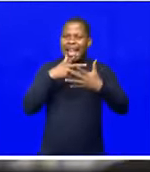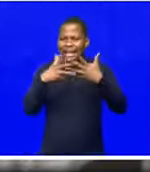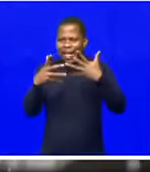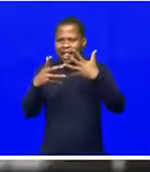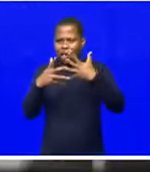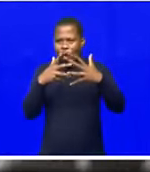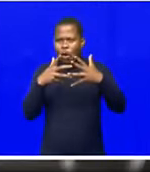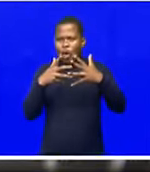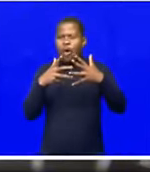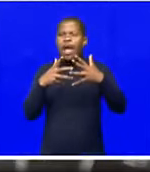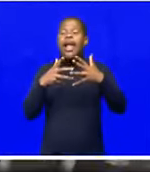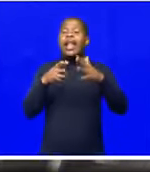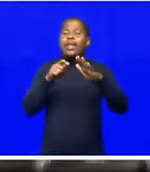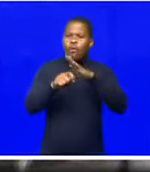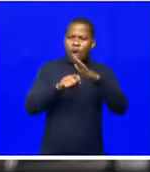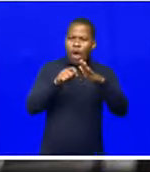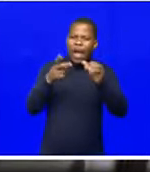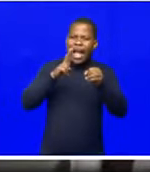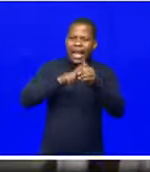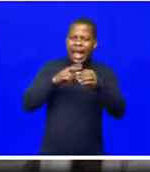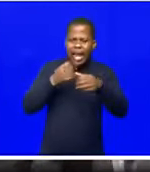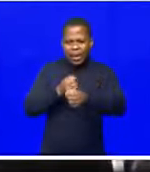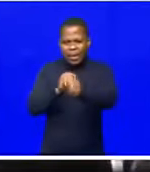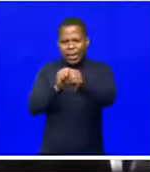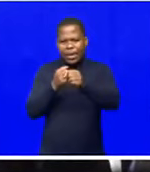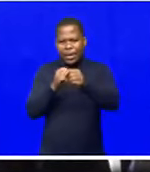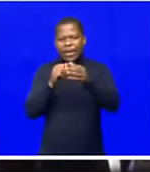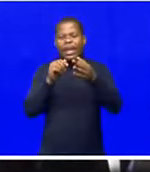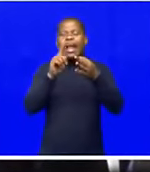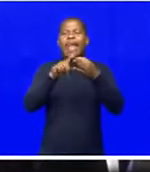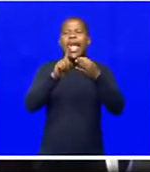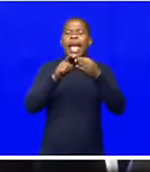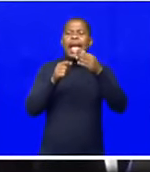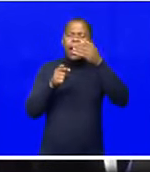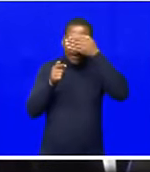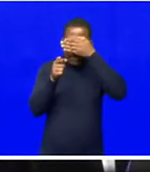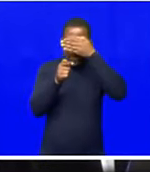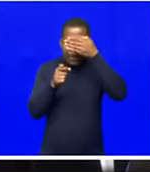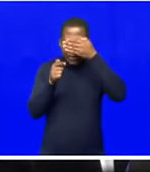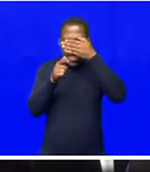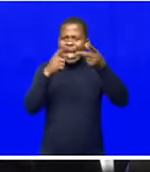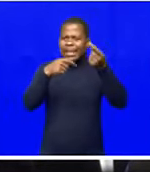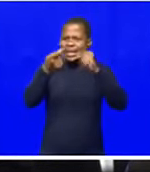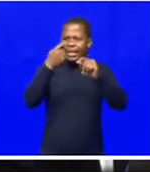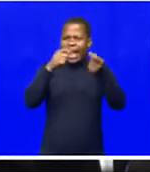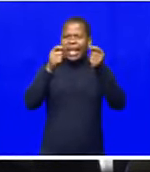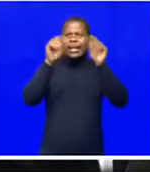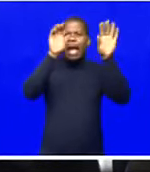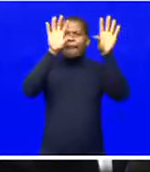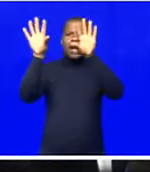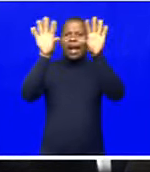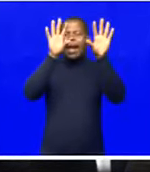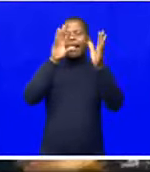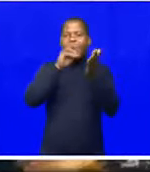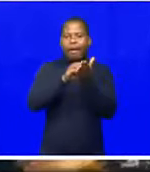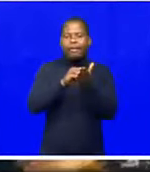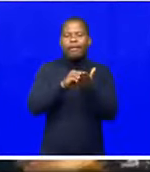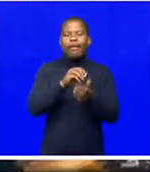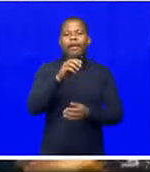ukhona kwakha inzuzo lebonakalako eTindzaba Eswatini TV kubika Nelswendla ngamandla kunambongwa Dube